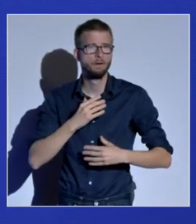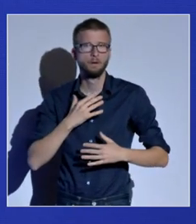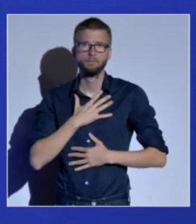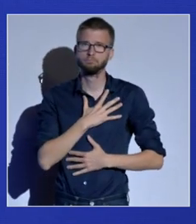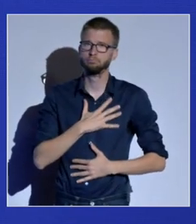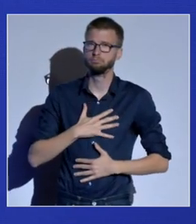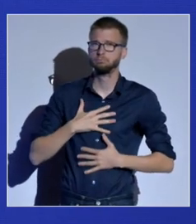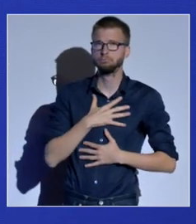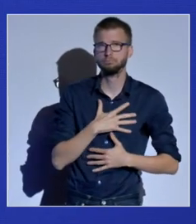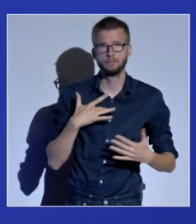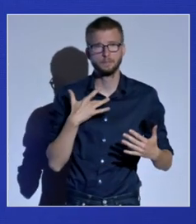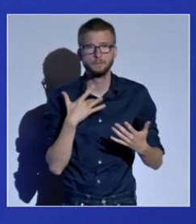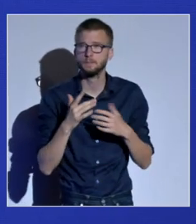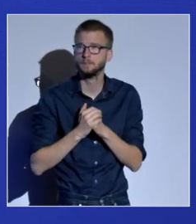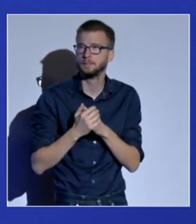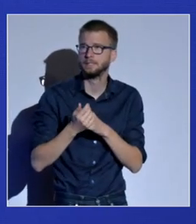Ayam Sureau,